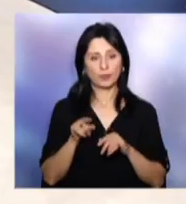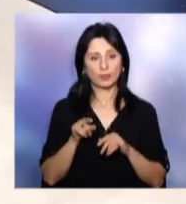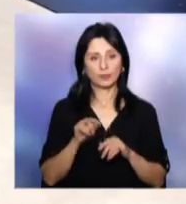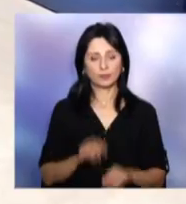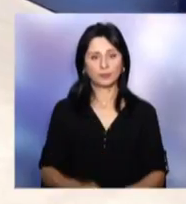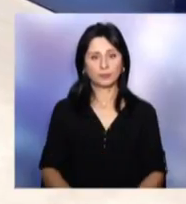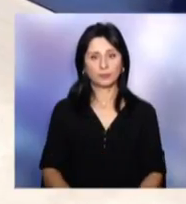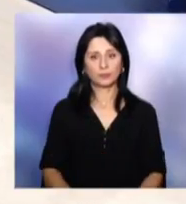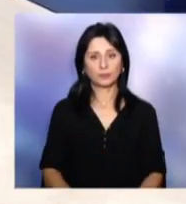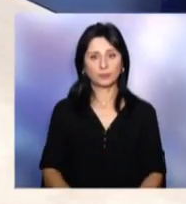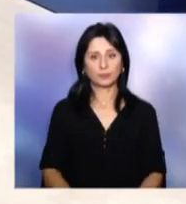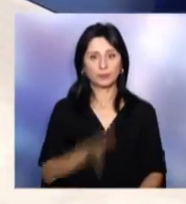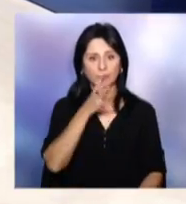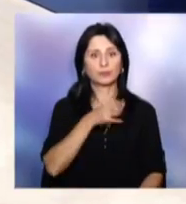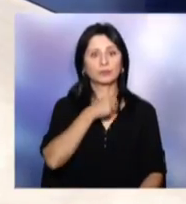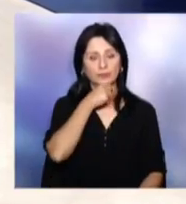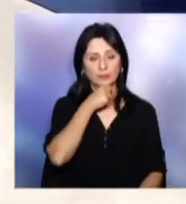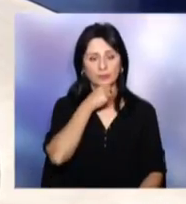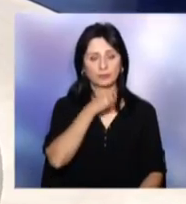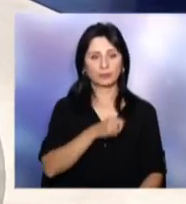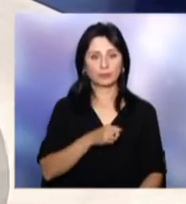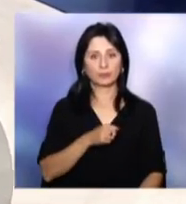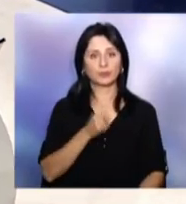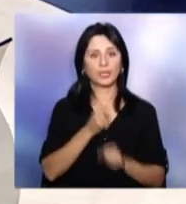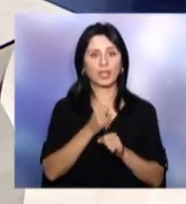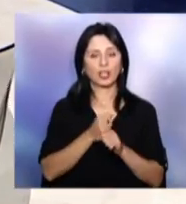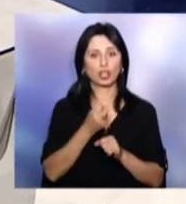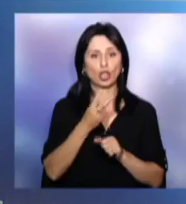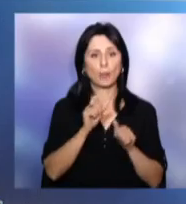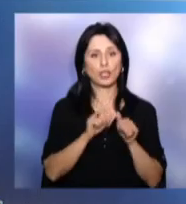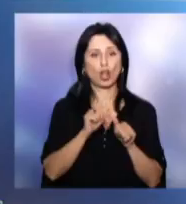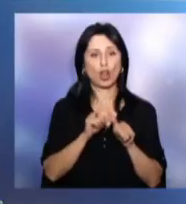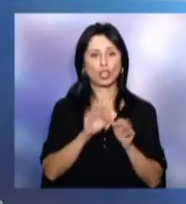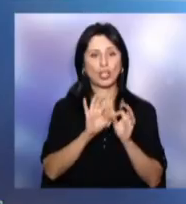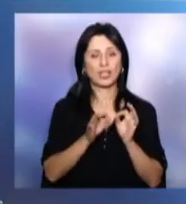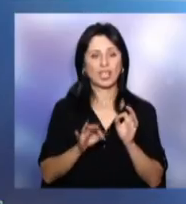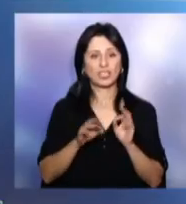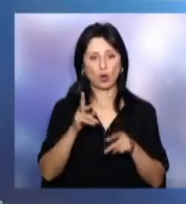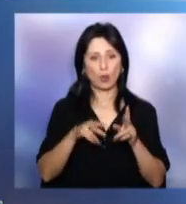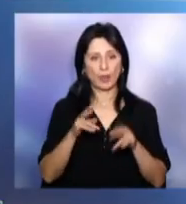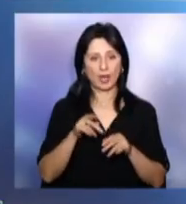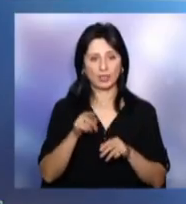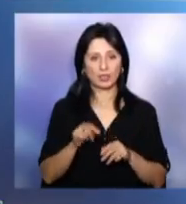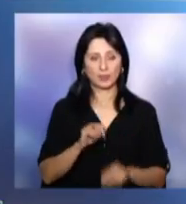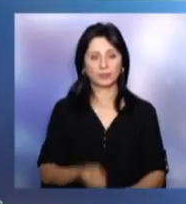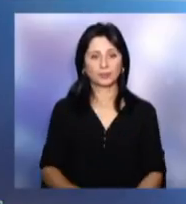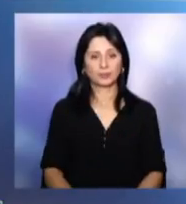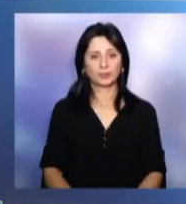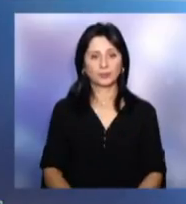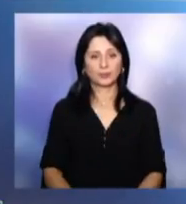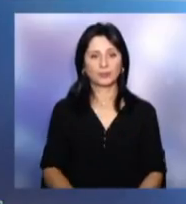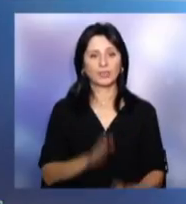ესე იგი, ნუ ასაკოვანია, გაიკეთა 12 კუჭ-ნაწლავის ოპერაცია. დიახ.